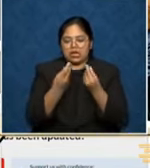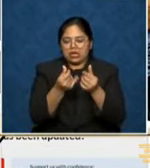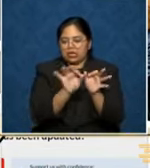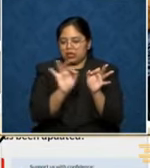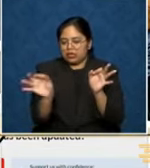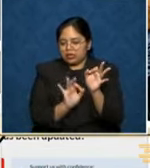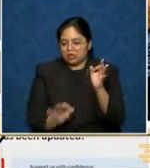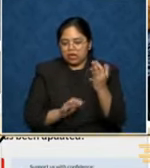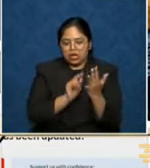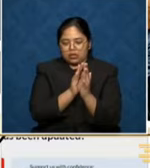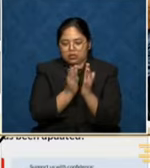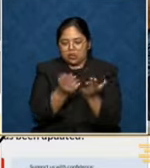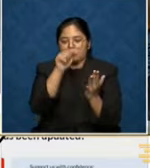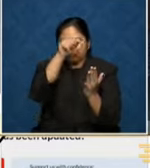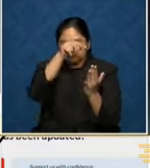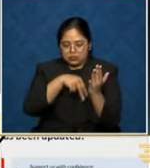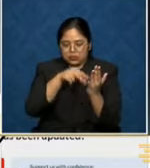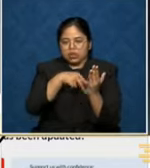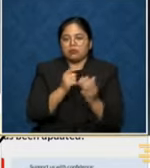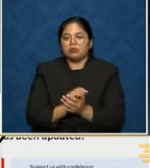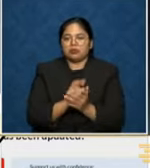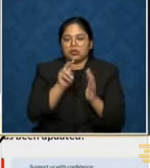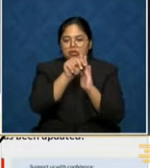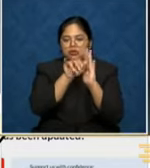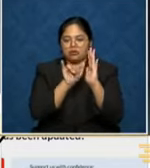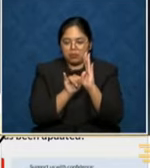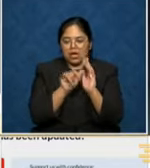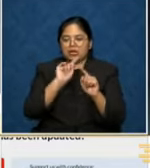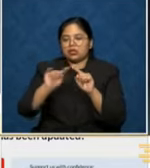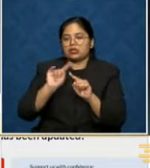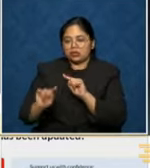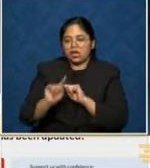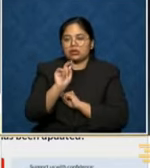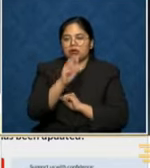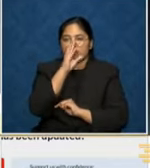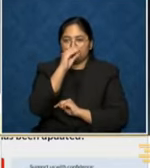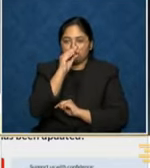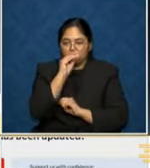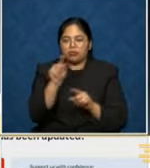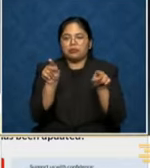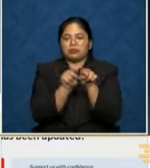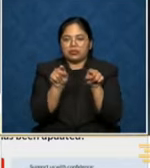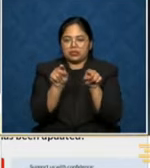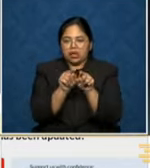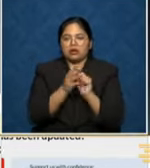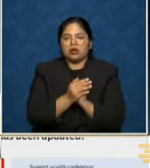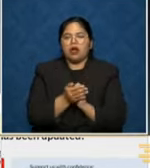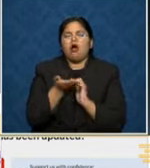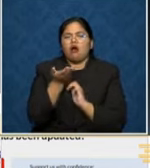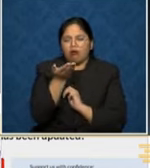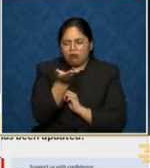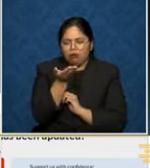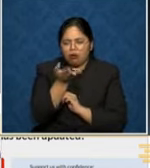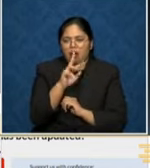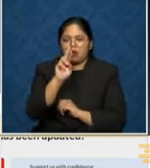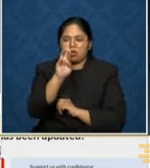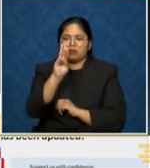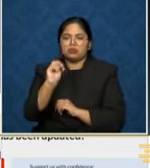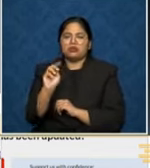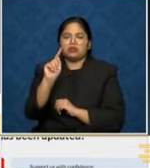ต้องมีการพูดถึงในหลายๆนโยบายนะคะคล้ายๆกับที่ท่านถากรพูดนะคะแต่ต้องขอร้องท่านรัฐมนตรีน